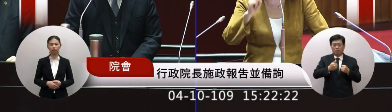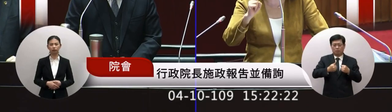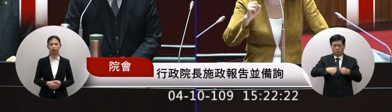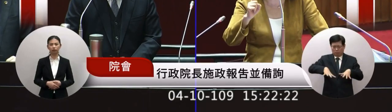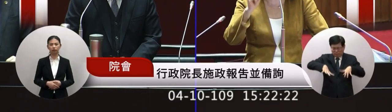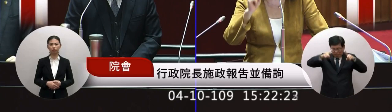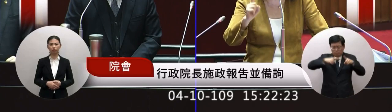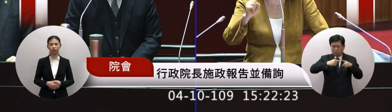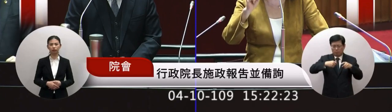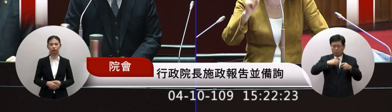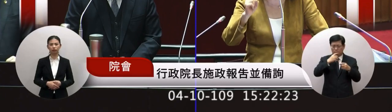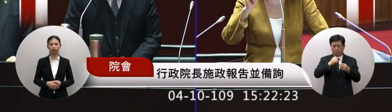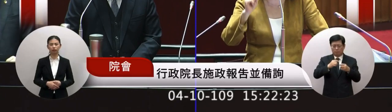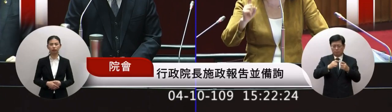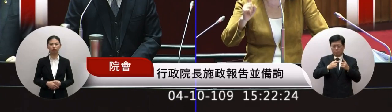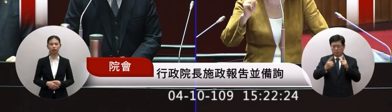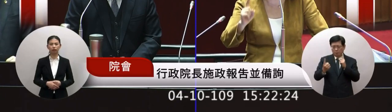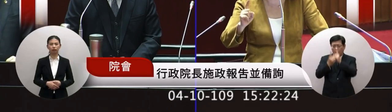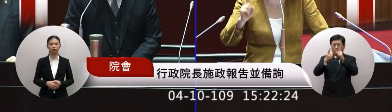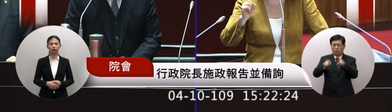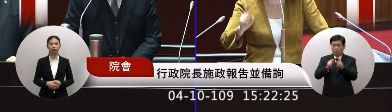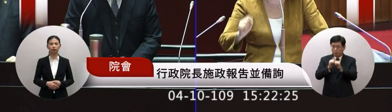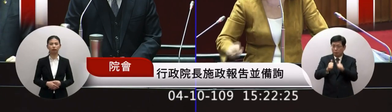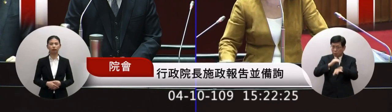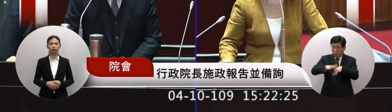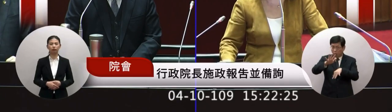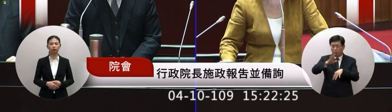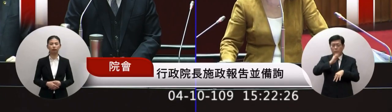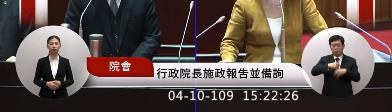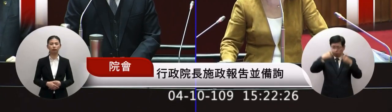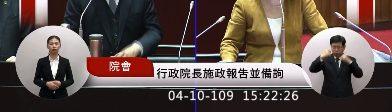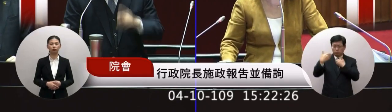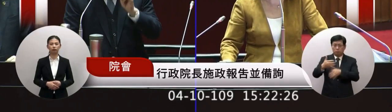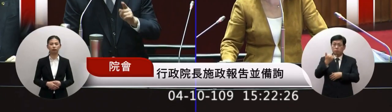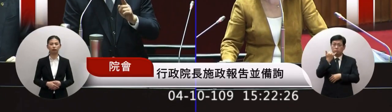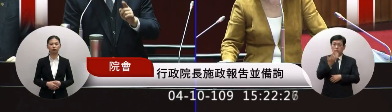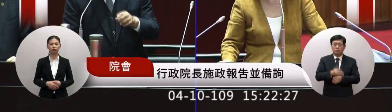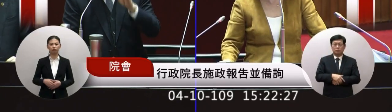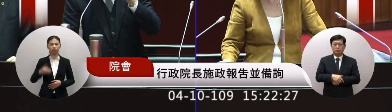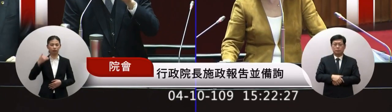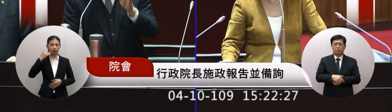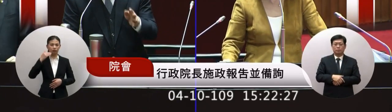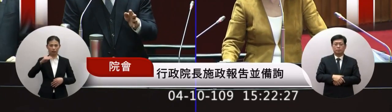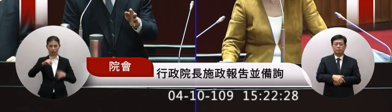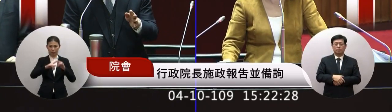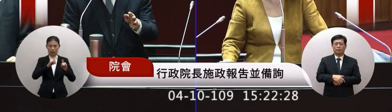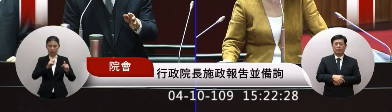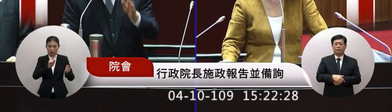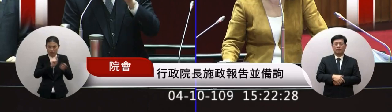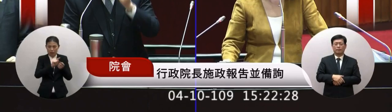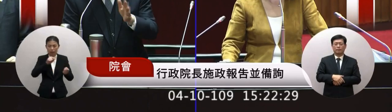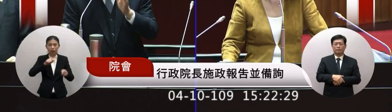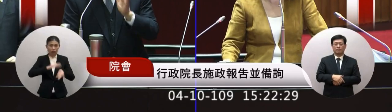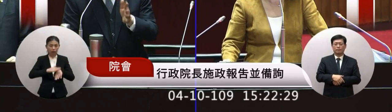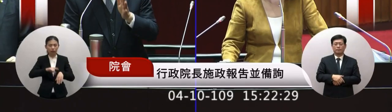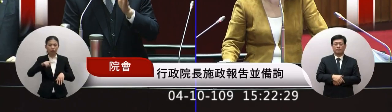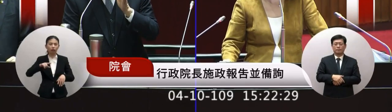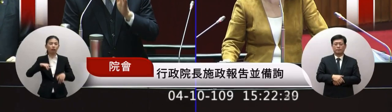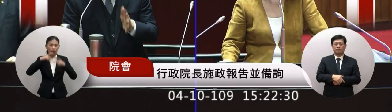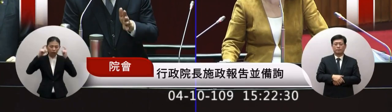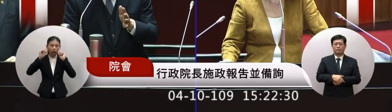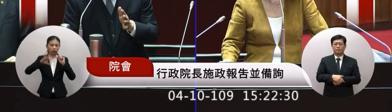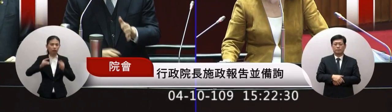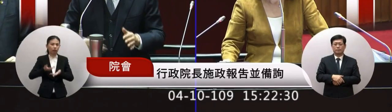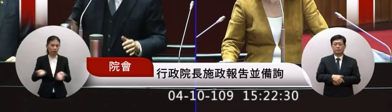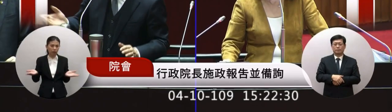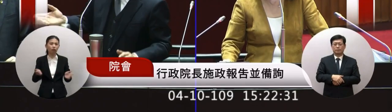一线的人优先把他需要的口罩量给他们，可以吗？ 第一线的人应该要优先给他，这个我们在座位上